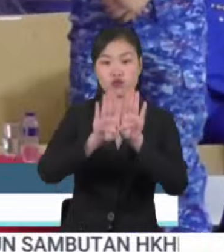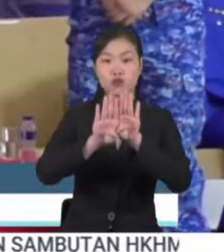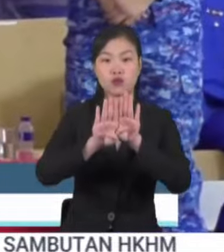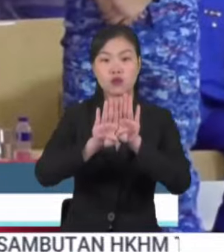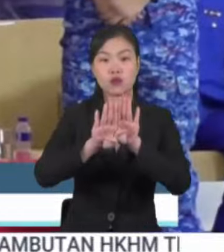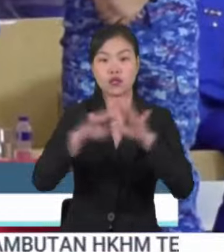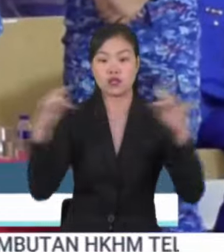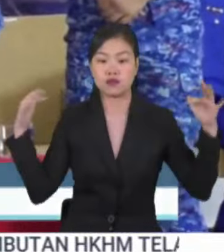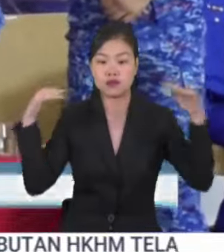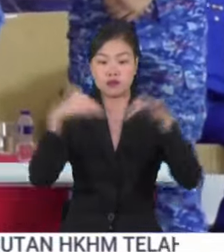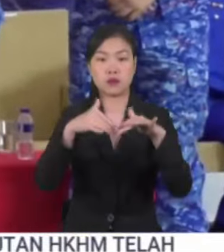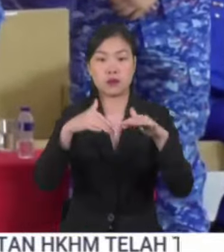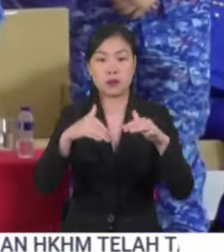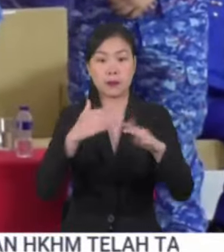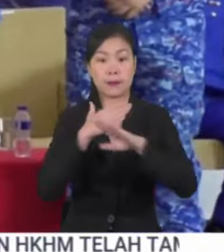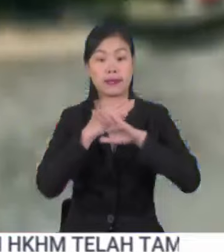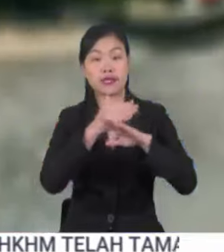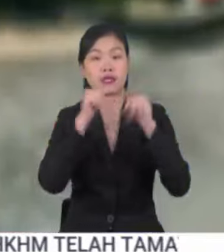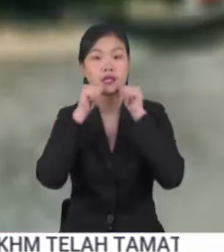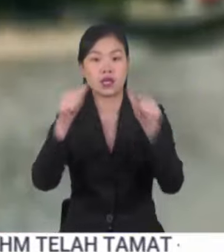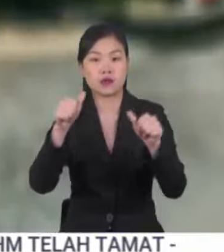Pertahanan Awam Zon Utara.